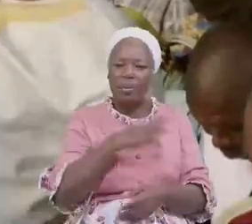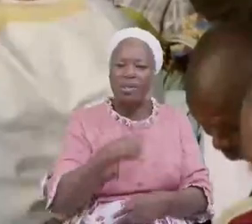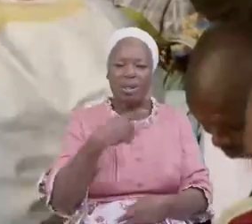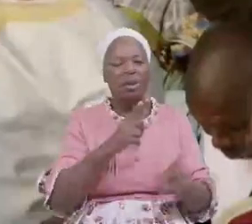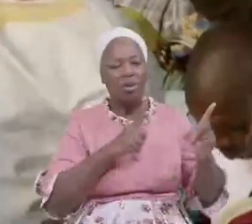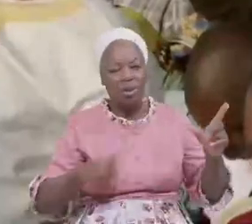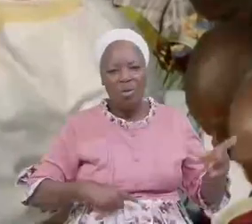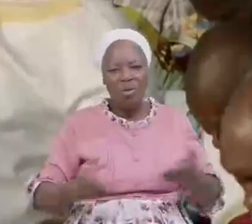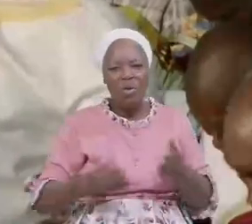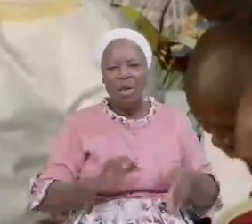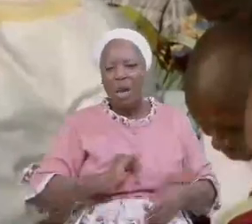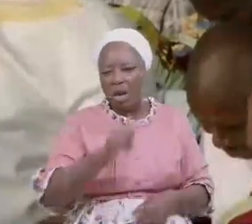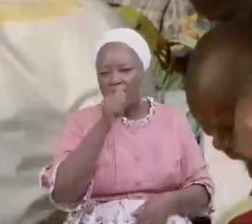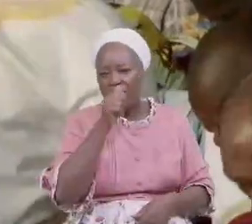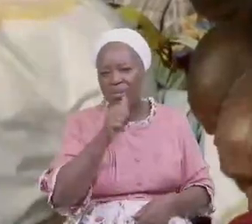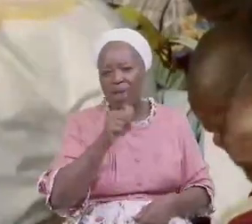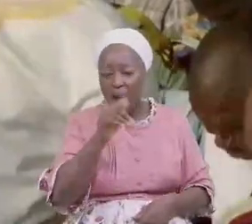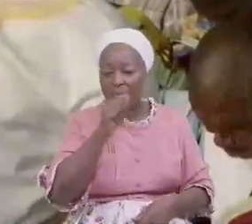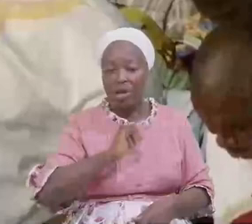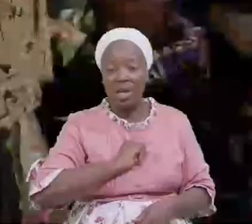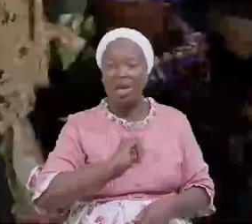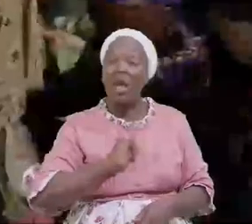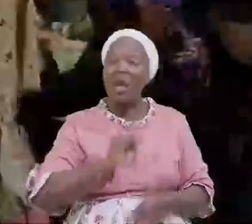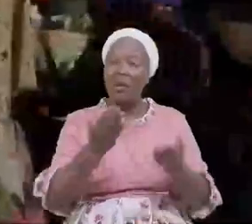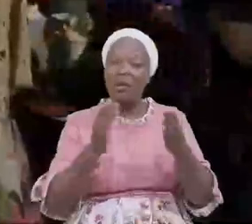me voici, je veux ton salut.